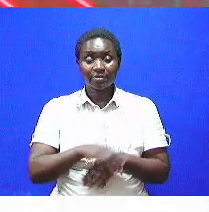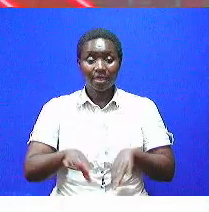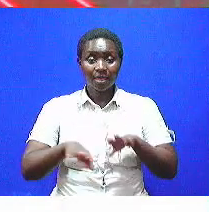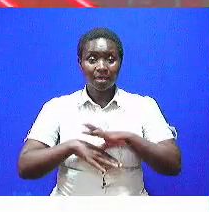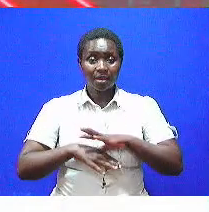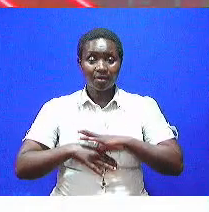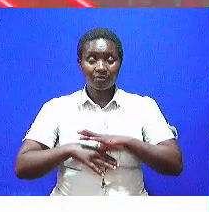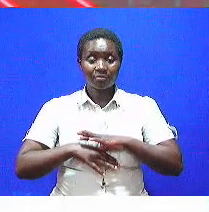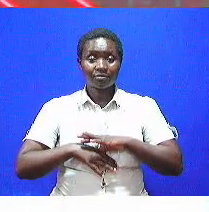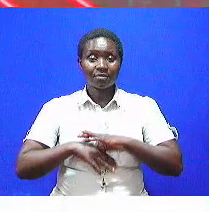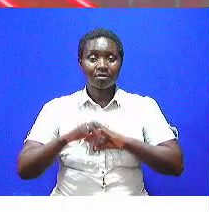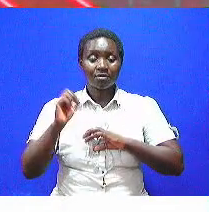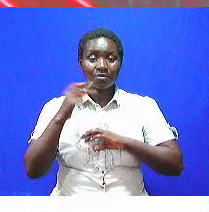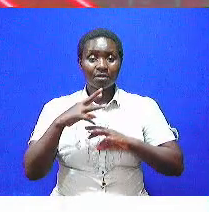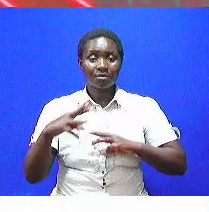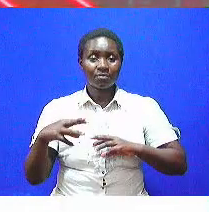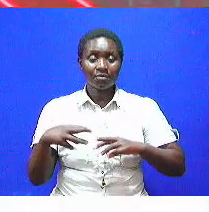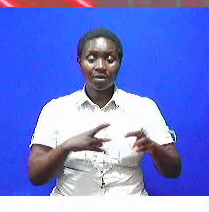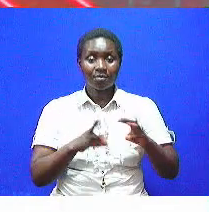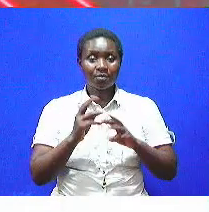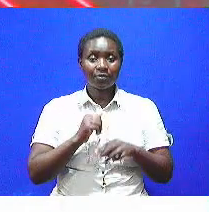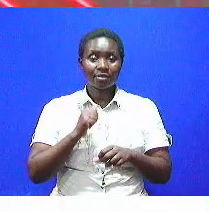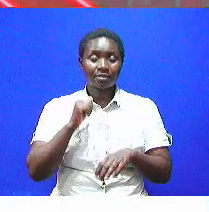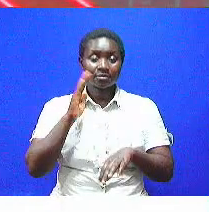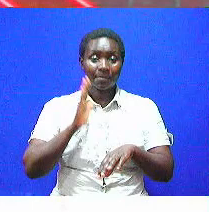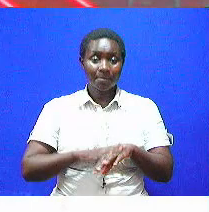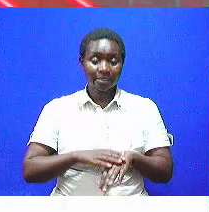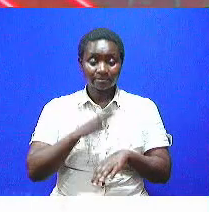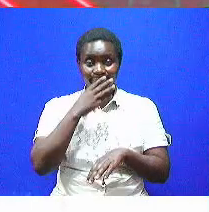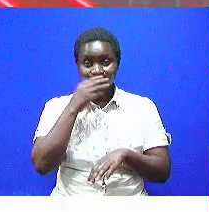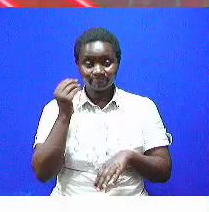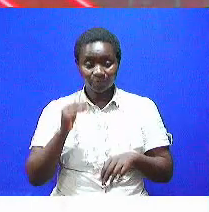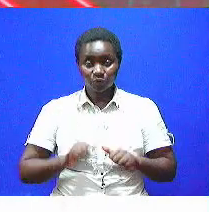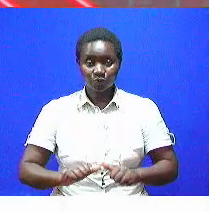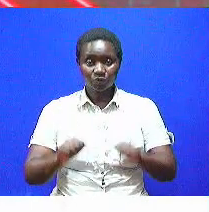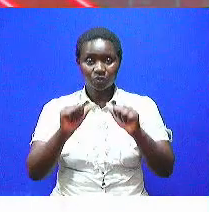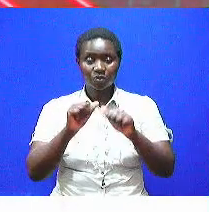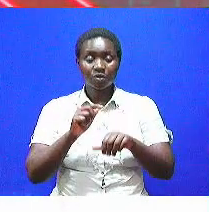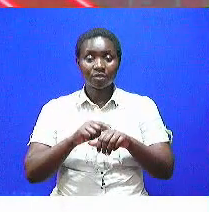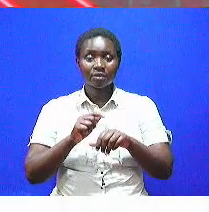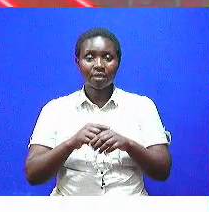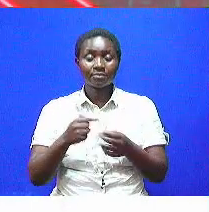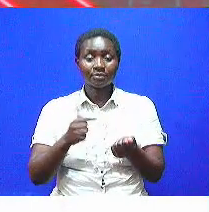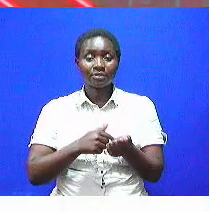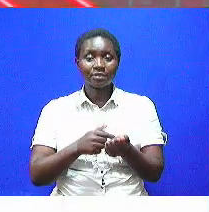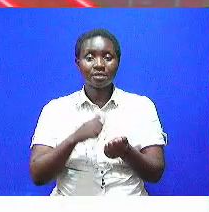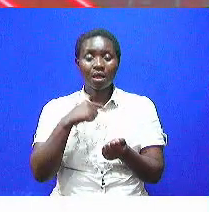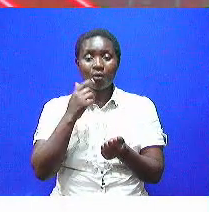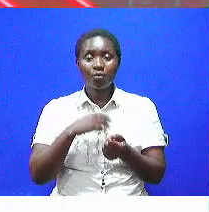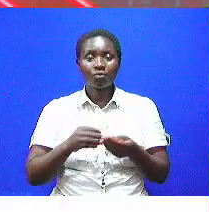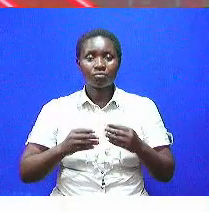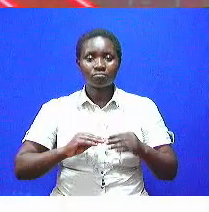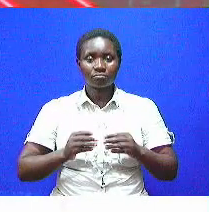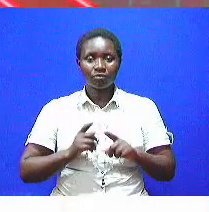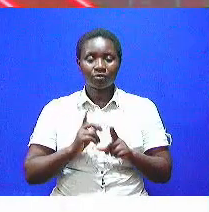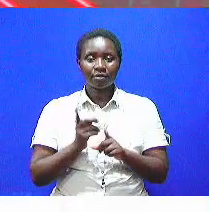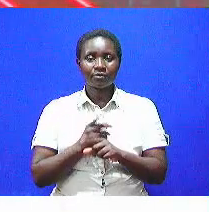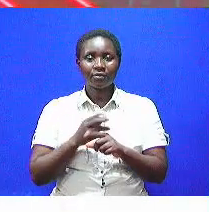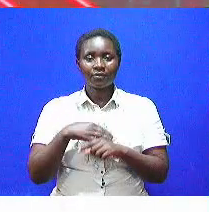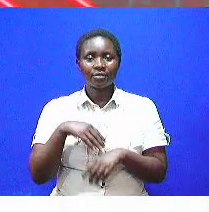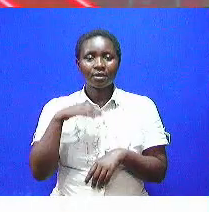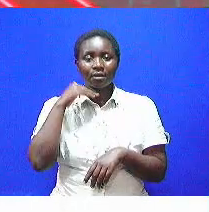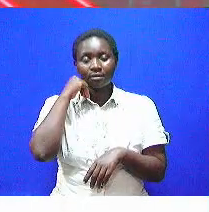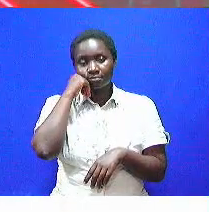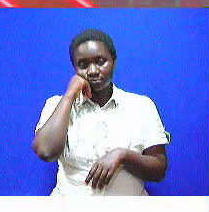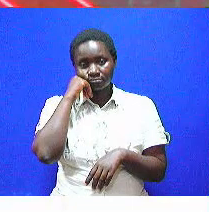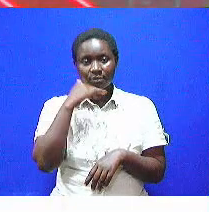bunenjira eyemo yo ogo korabu yane ne chinga kibagende ko ba bakubwe ni abantu abo bwato bako ngubwa maroire a no nya nabo ni go bo igo ba menya